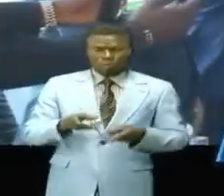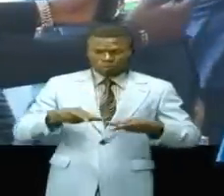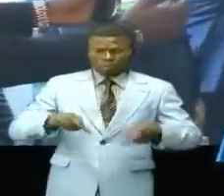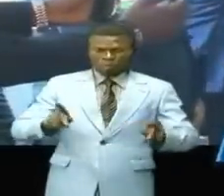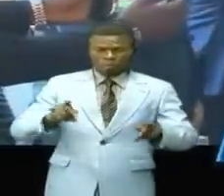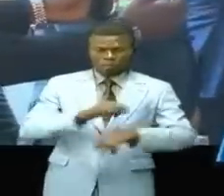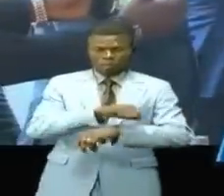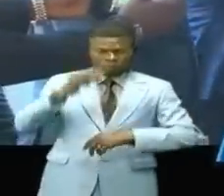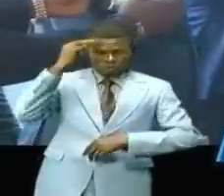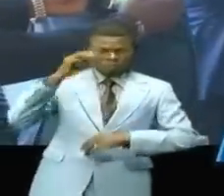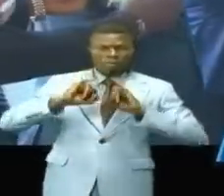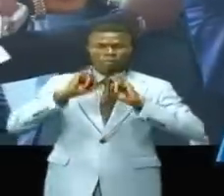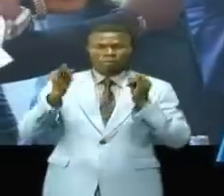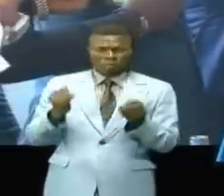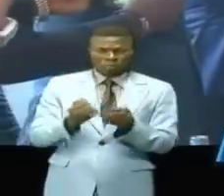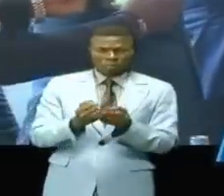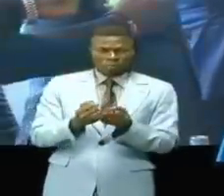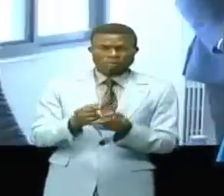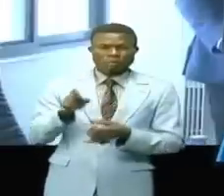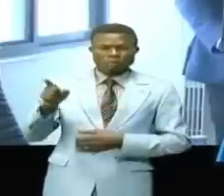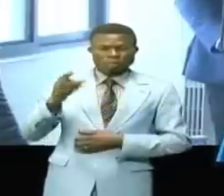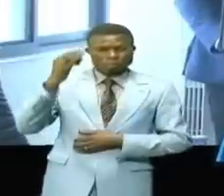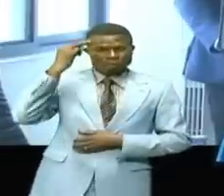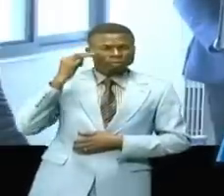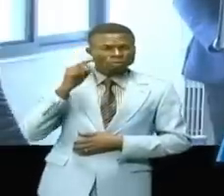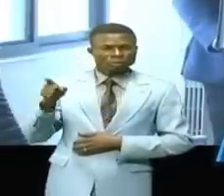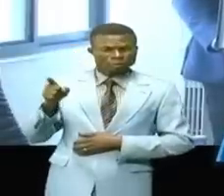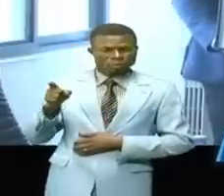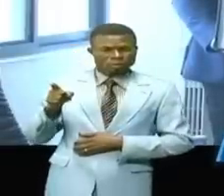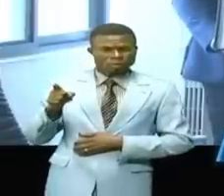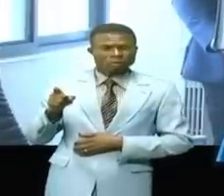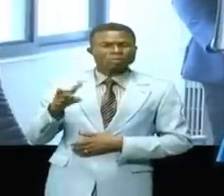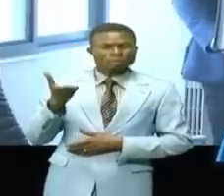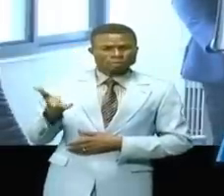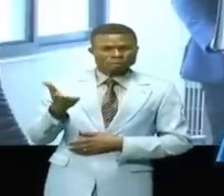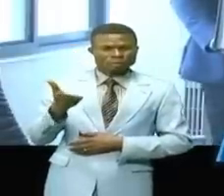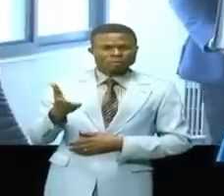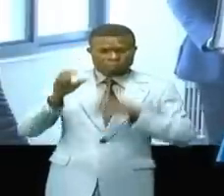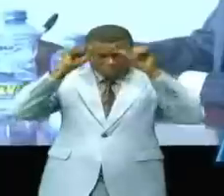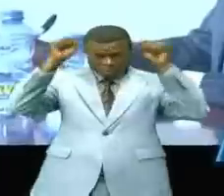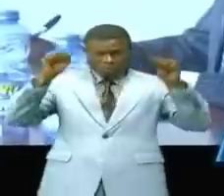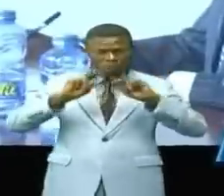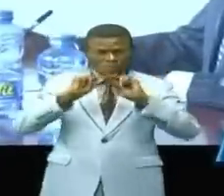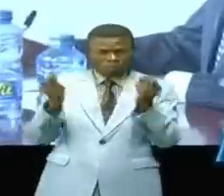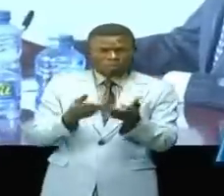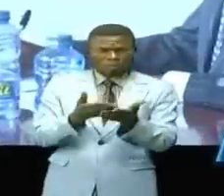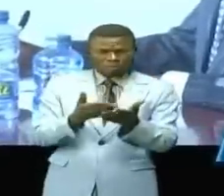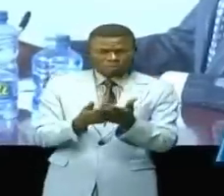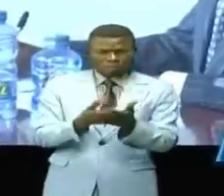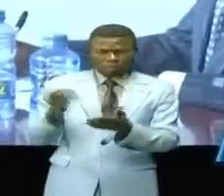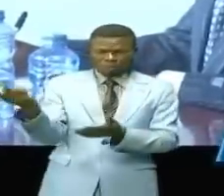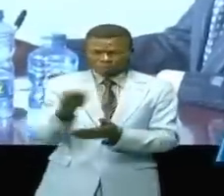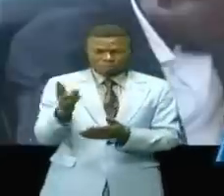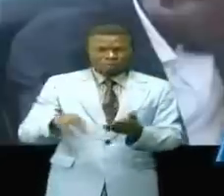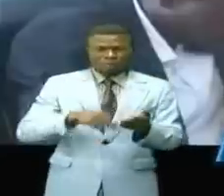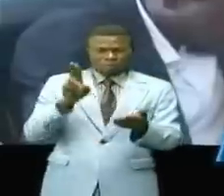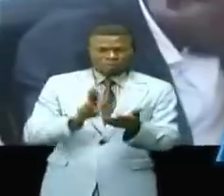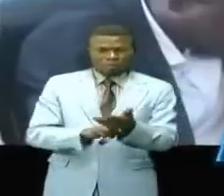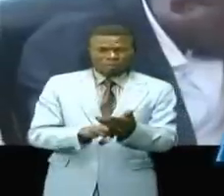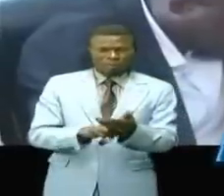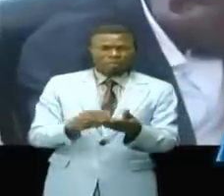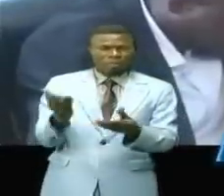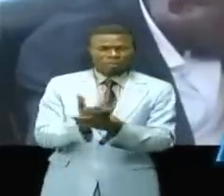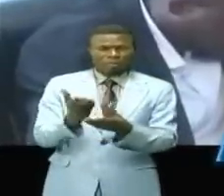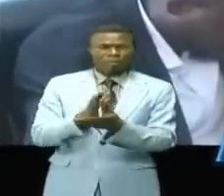du ministère de l'Industrie. Julien Paloukou Kaunga, le ministre des tutelles et le président de cette firme, ont procédé ces jours à la signature du